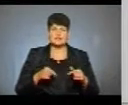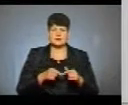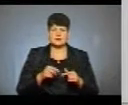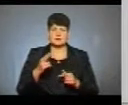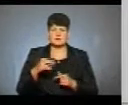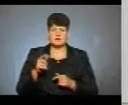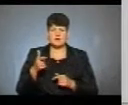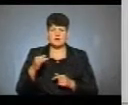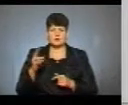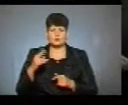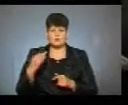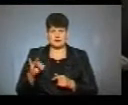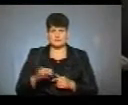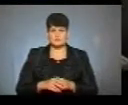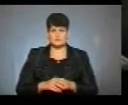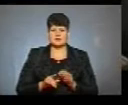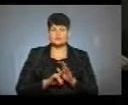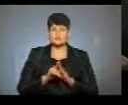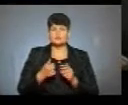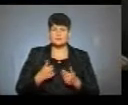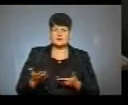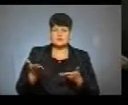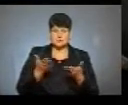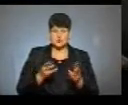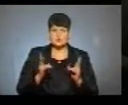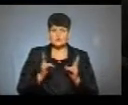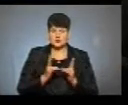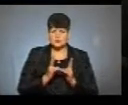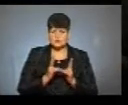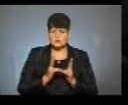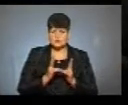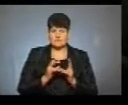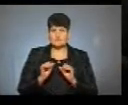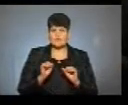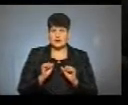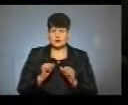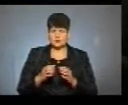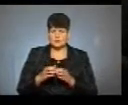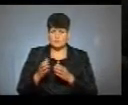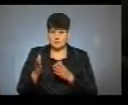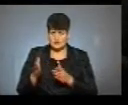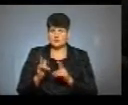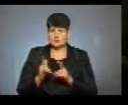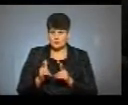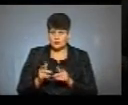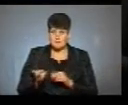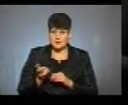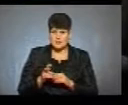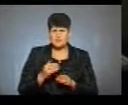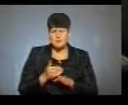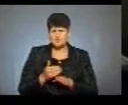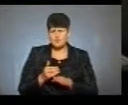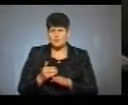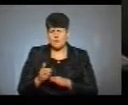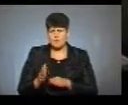Дмитро Гайдуцький. Спочатку ми запросимо до себе на зустріч з провладною партією, якщо вони згодяться прийти. І потім поступово ми